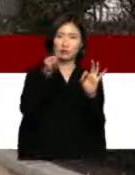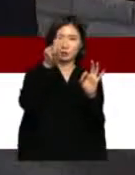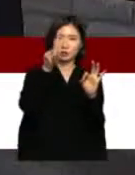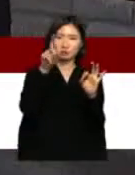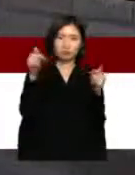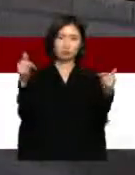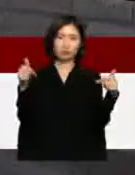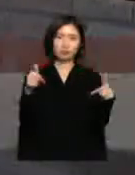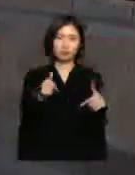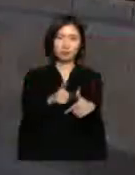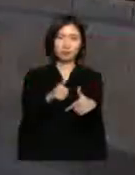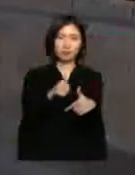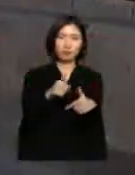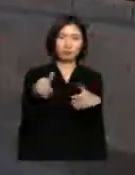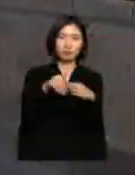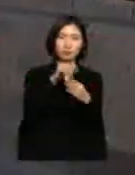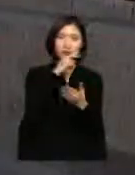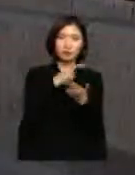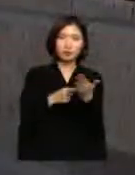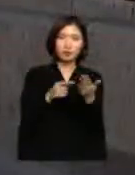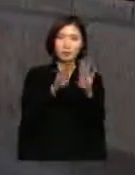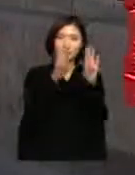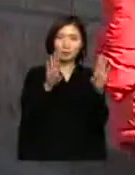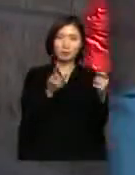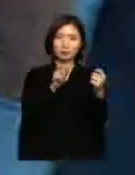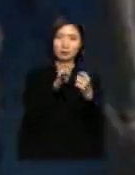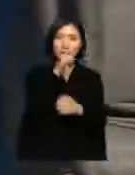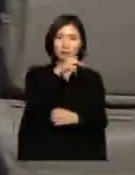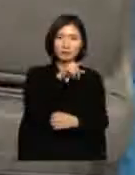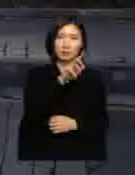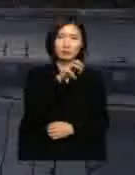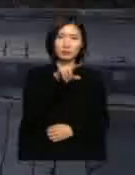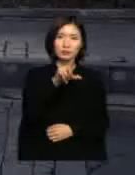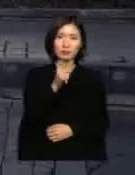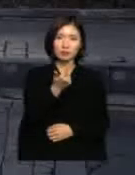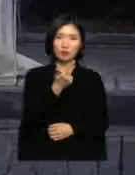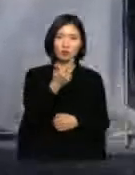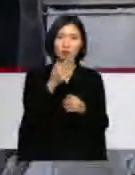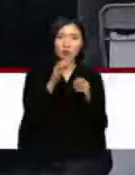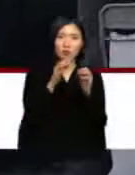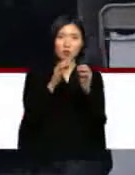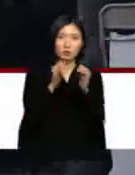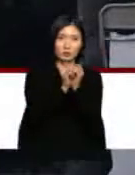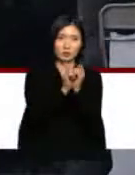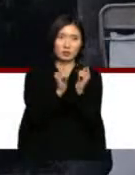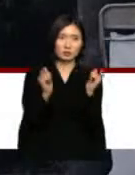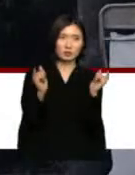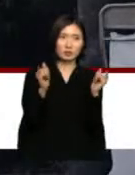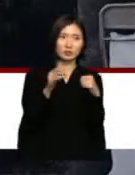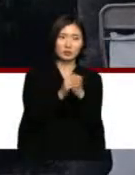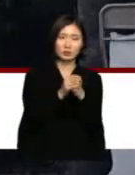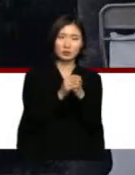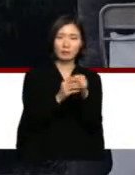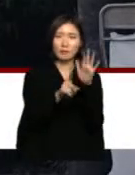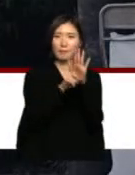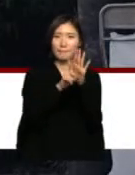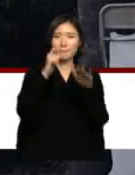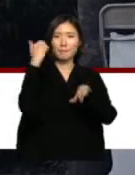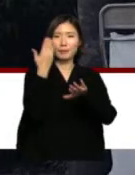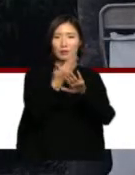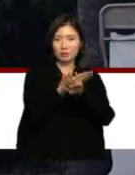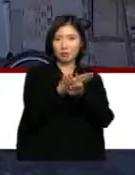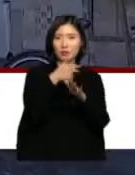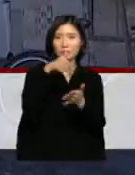주장입니다. 특히 박물관과 인접해 있는 삼청동 주민들은 플랜카드를 내걸고 세종시 이전을 반대한다는